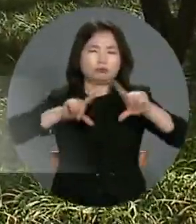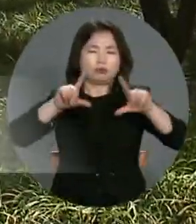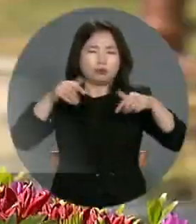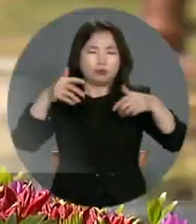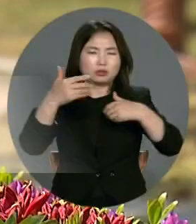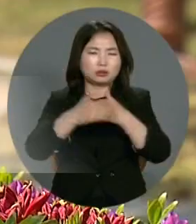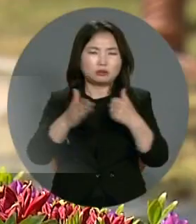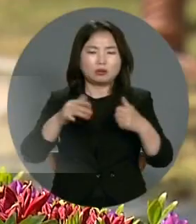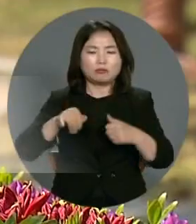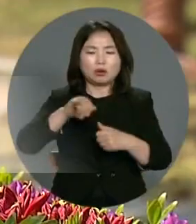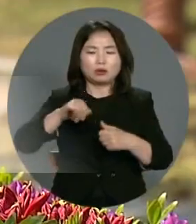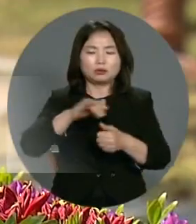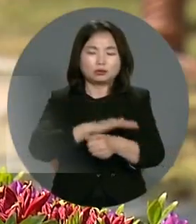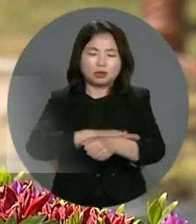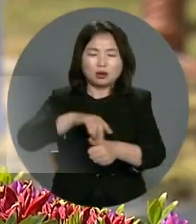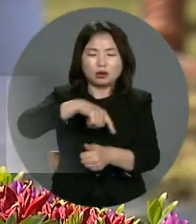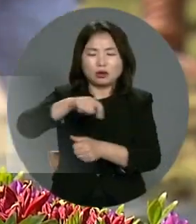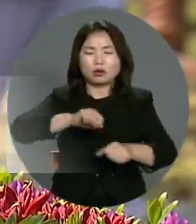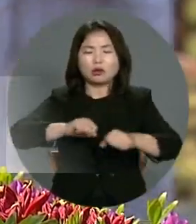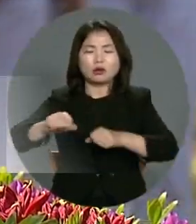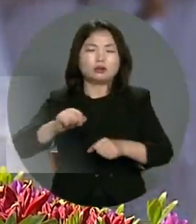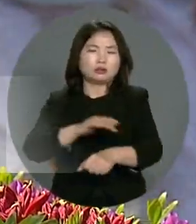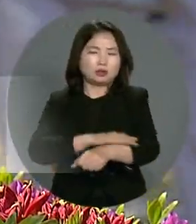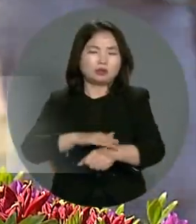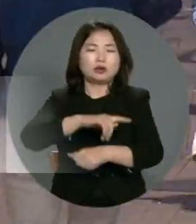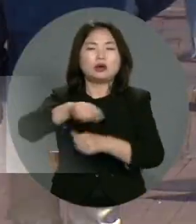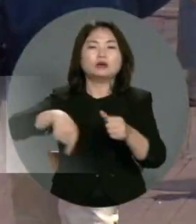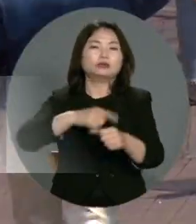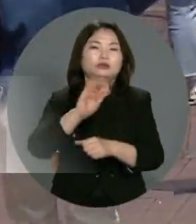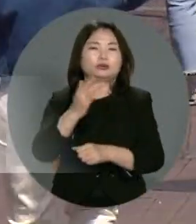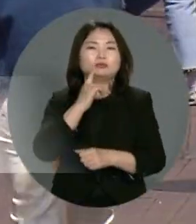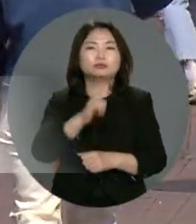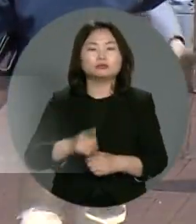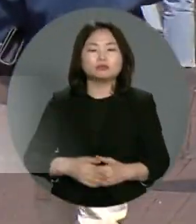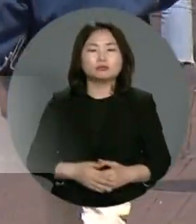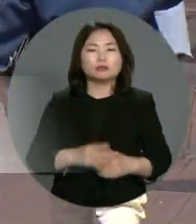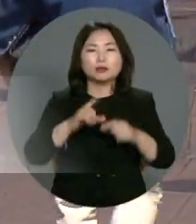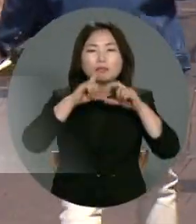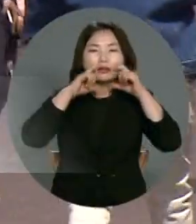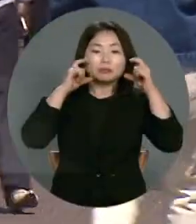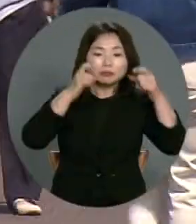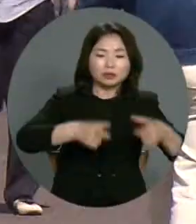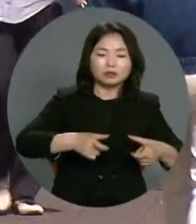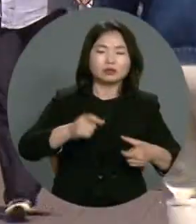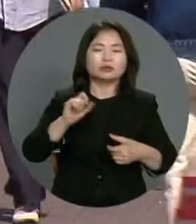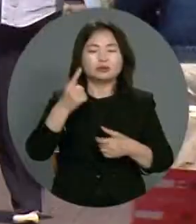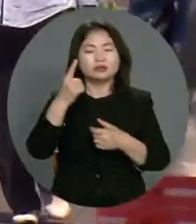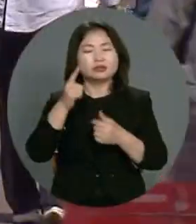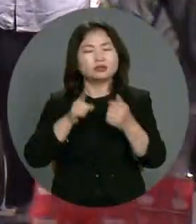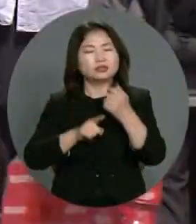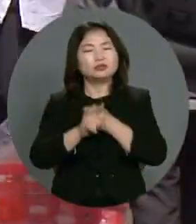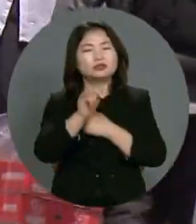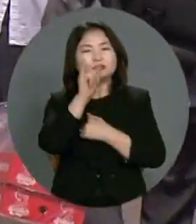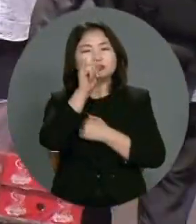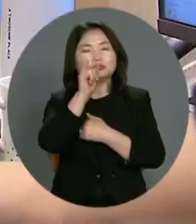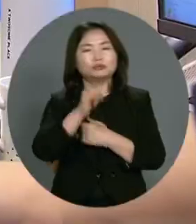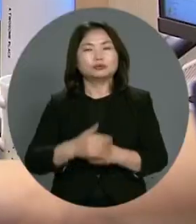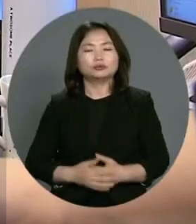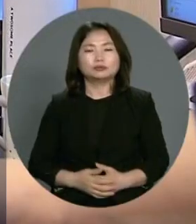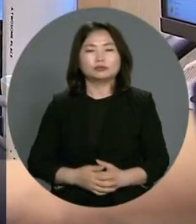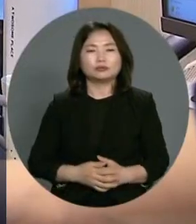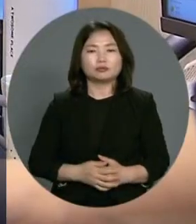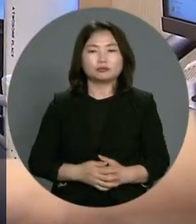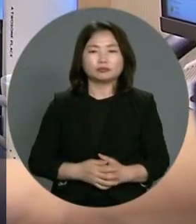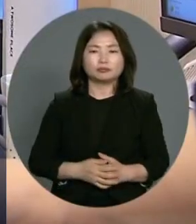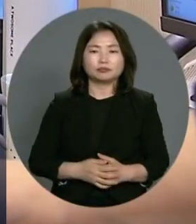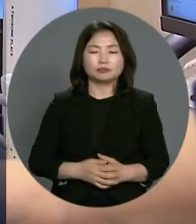바이러스가 침투하기 쉬운 환경이 됐다고 전문가들은 분석했습니다. 마스크를 벗은 영향도 빼놓을 수 없습니다.